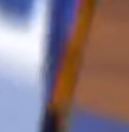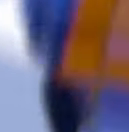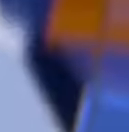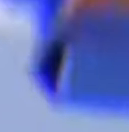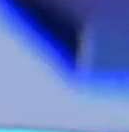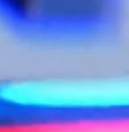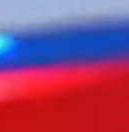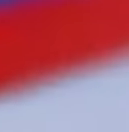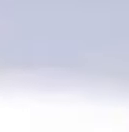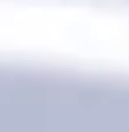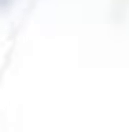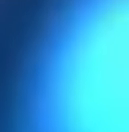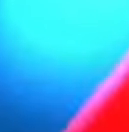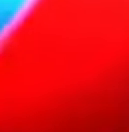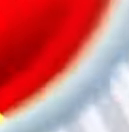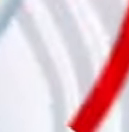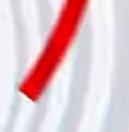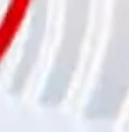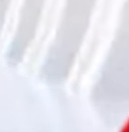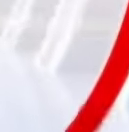State of the